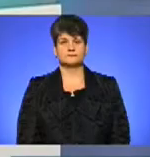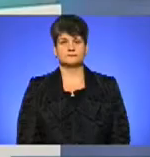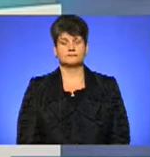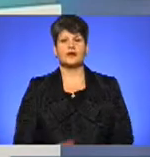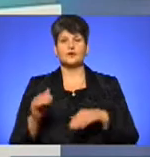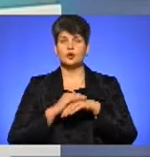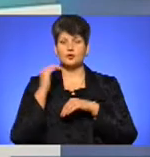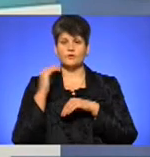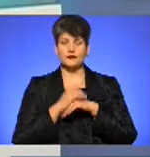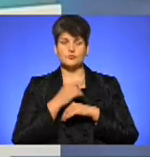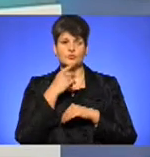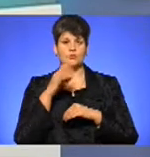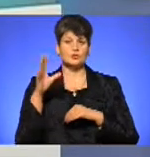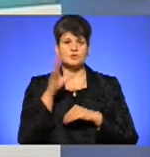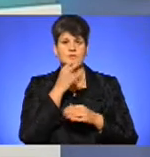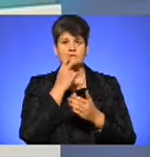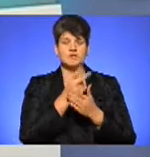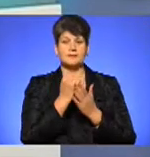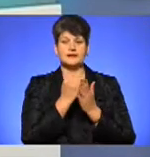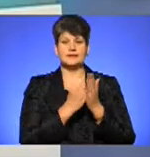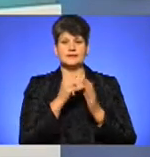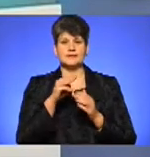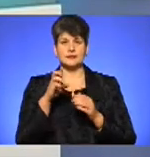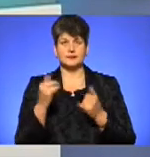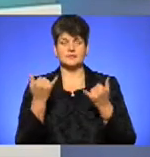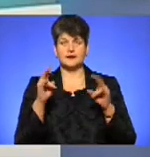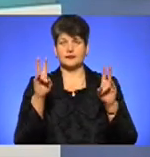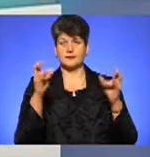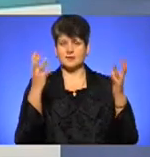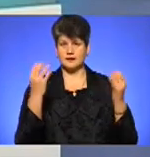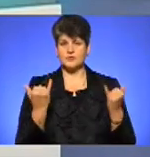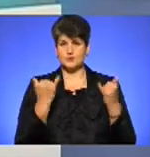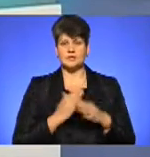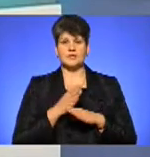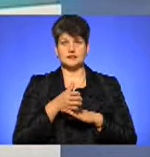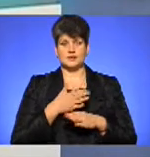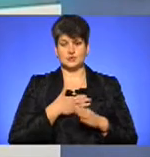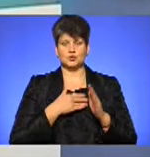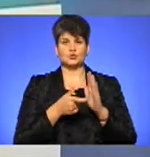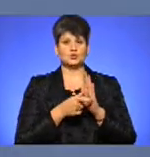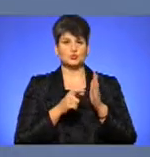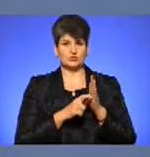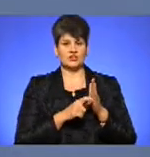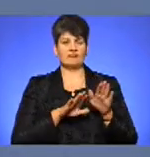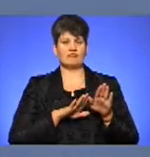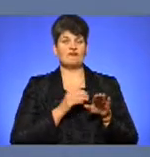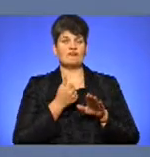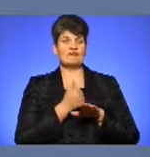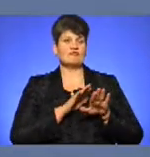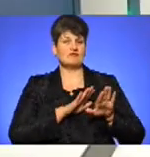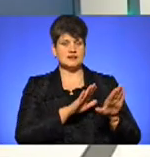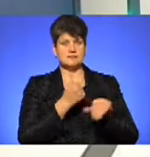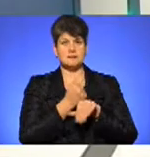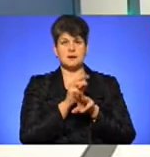Доброго вечора, кажу усім глядачам каналу ТТБ. ефірі програма «Тема дня». І сьогодні гість нашої студії – віце-прем'єр-міністр України В'ячеслав